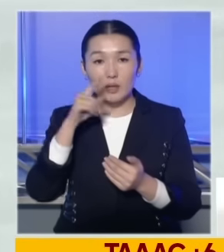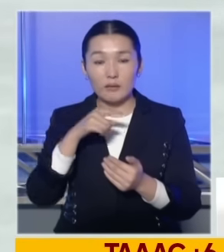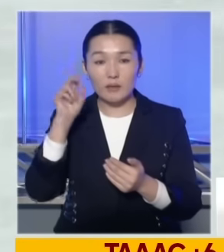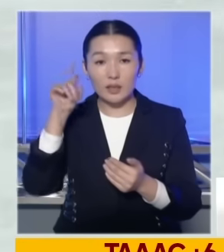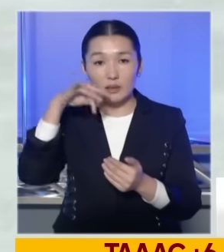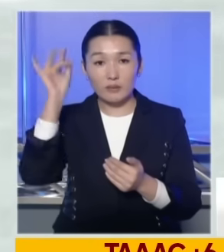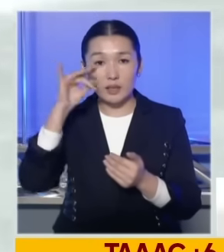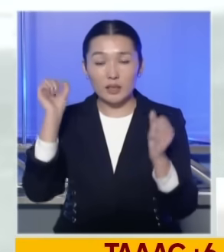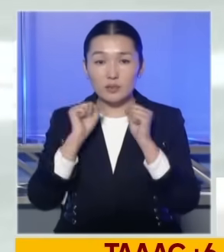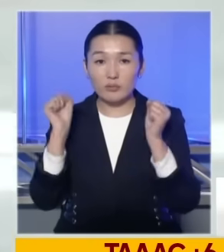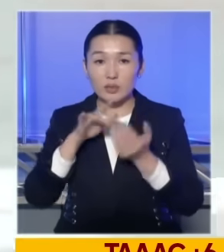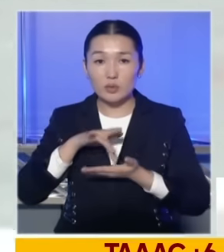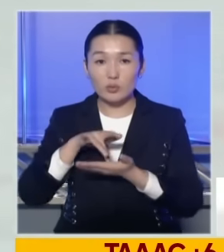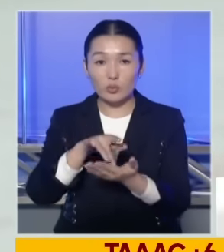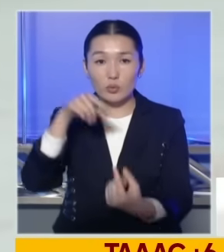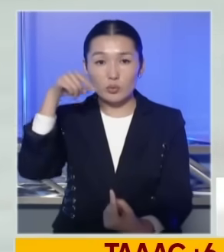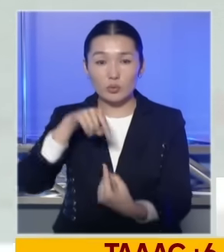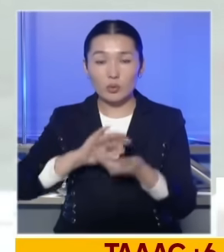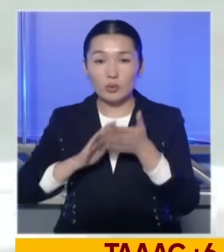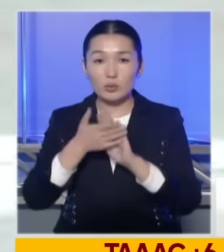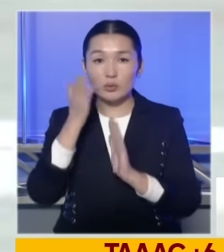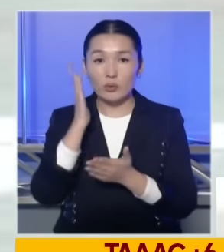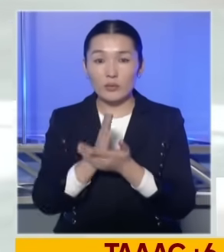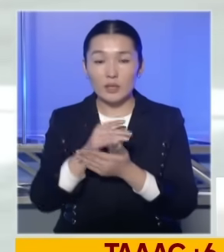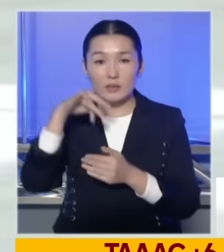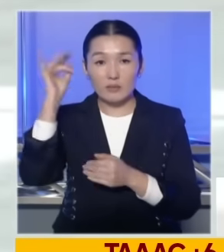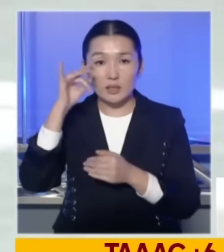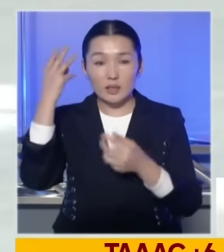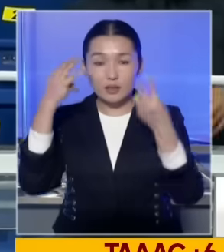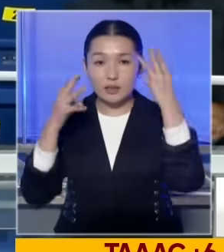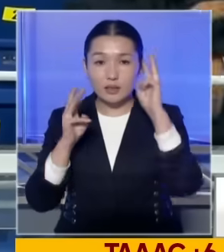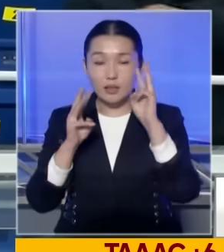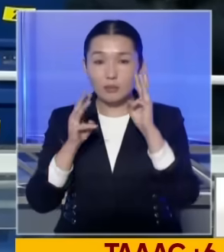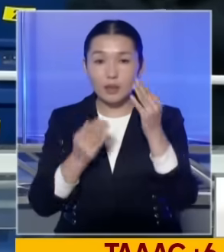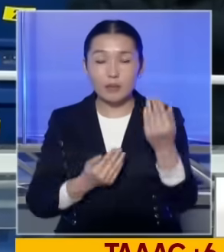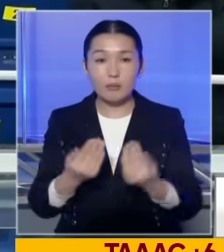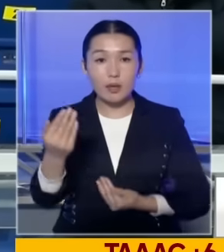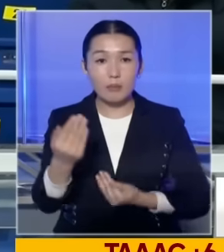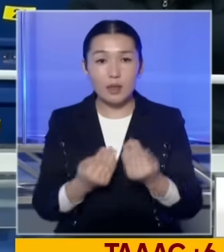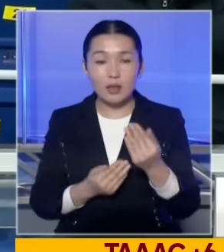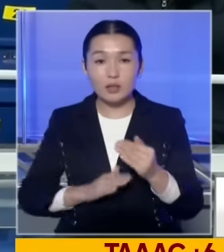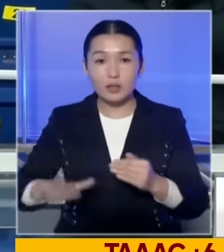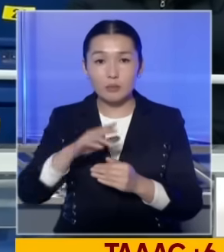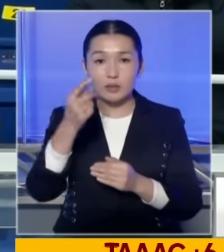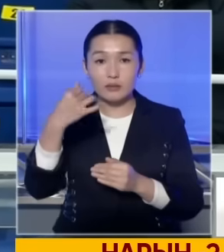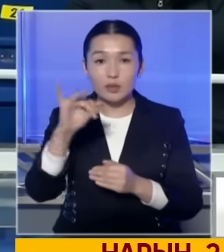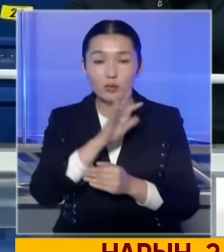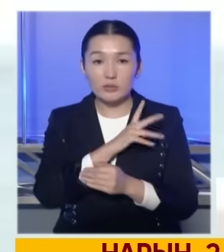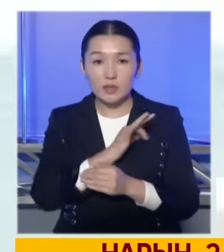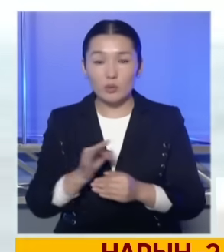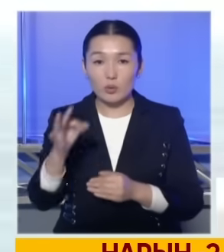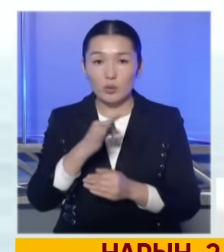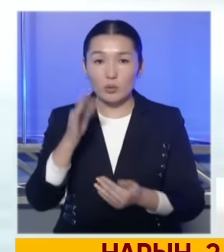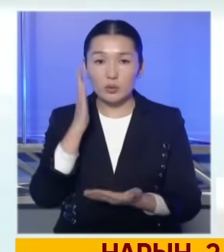Кыргызстанда кышкы туризмге ылайыкталган шарттар бар. Өлкөдөгү заманбап тоо лыжа базалары негизинен Чүй менен Ысык Көл